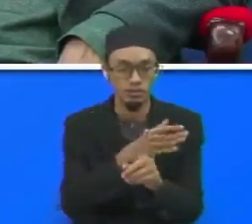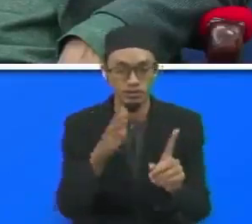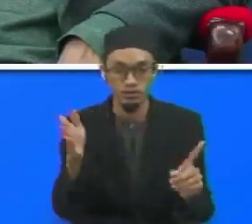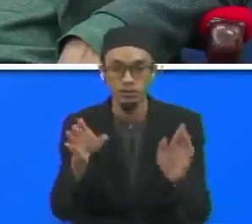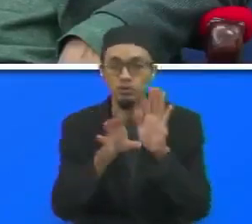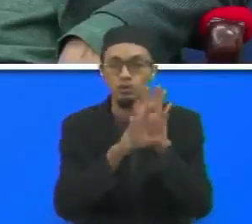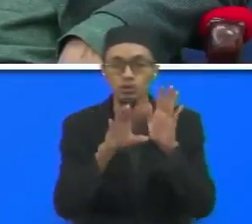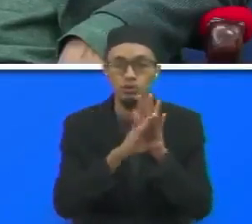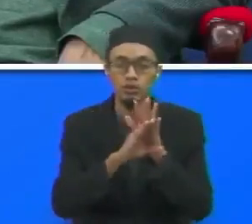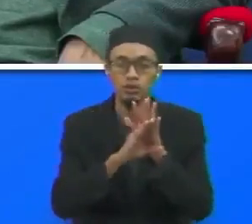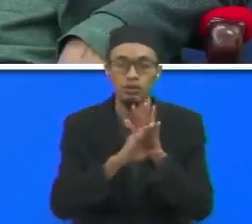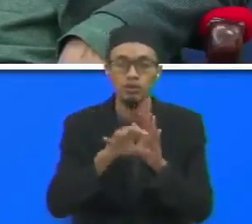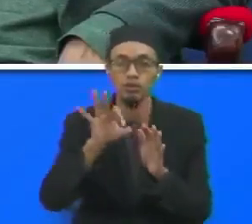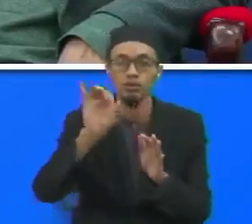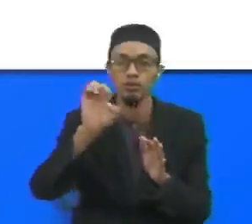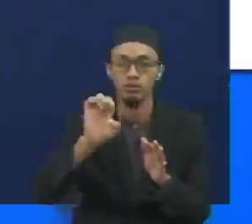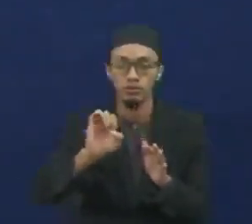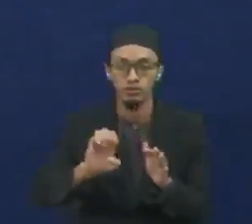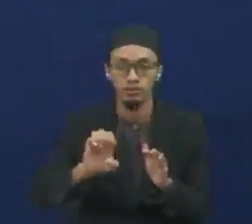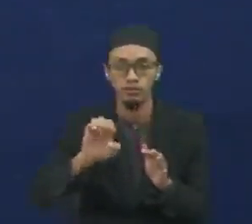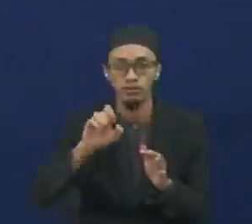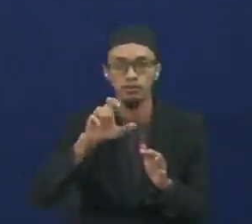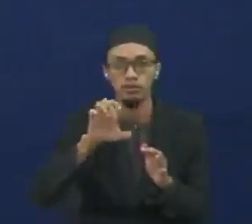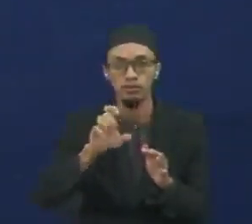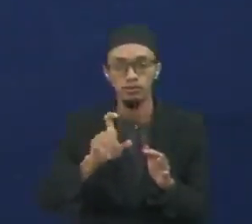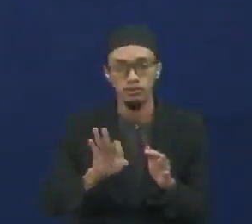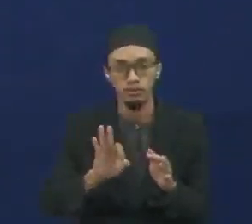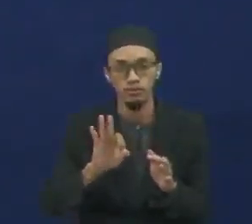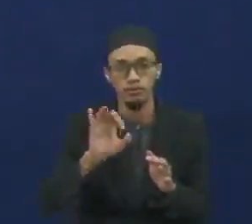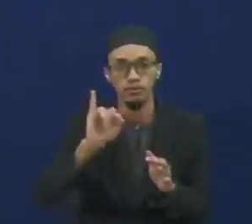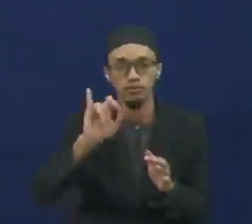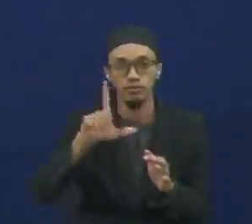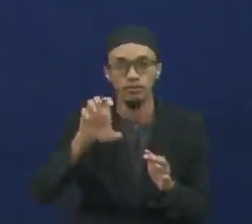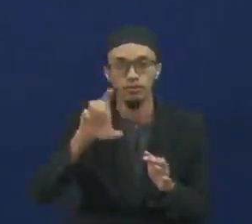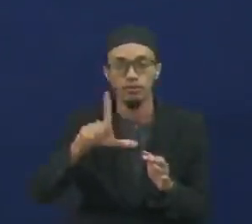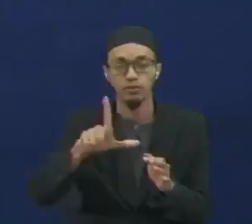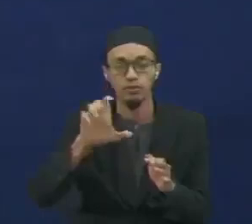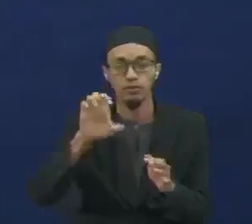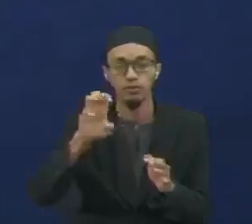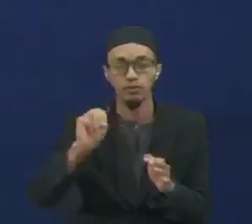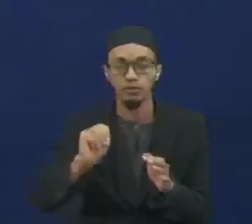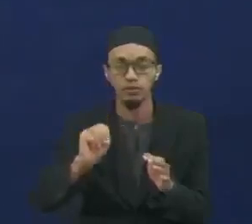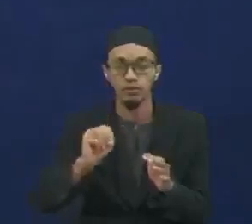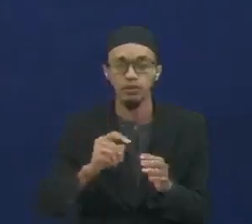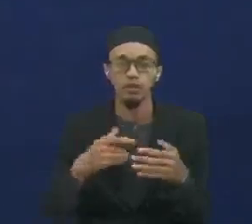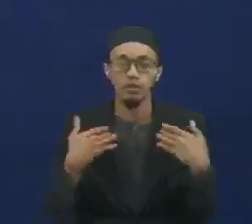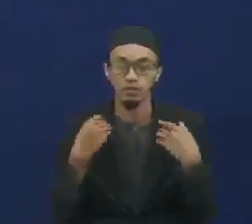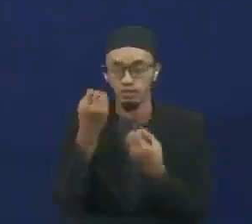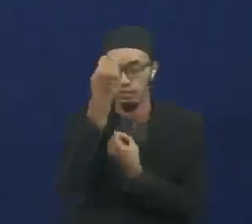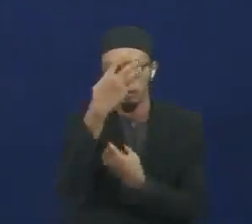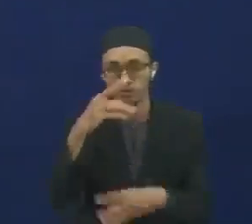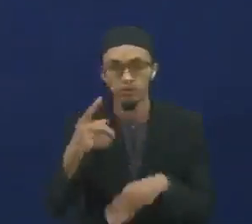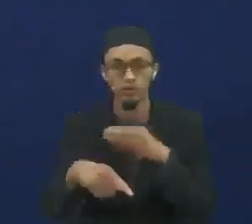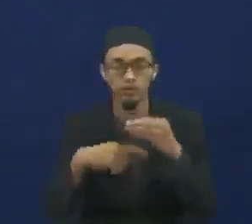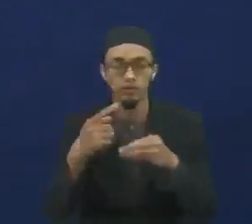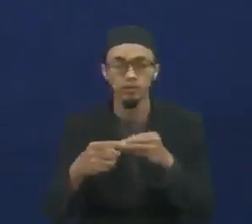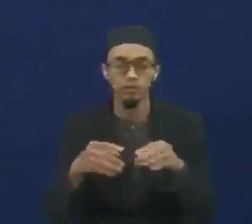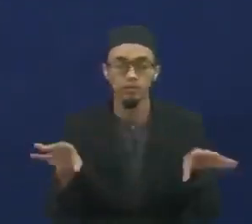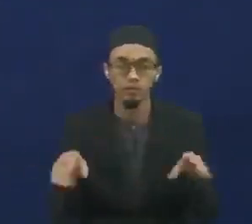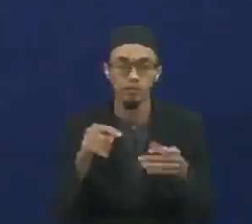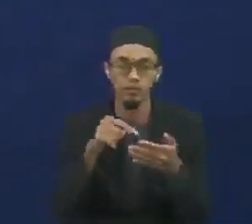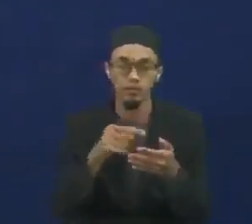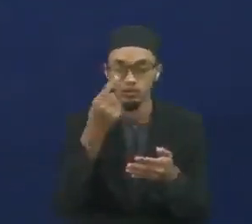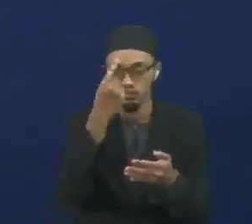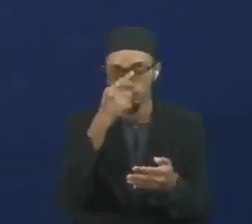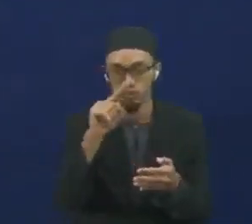yang baik tu dia akan tulislah sikit, semua yang dibuat ini semua adalah dusta, khurafat lah apa itu semua kan. Tapi kadang itu orang tak baca.